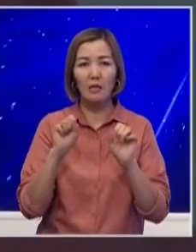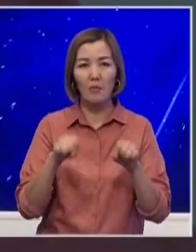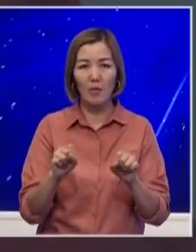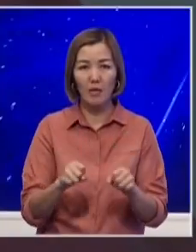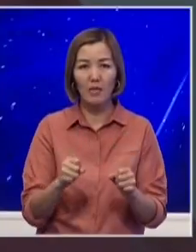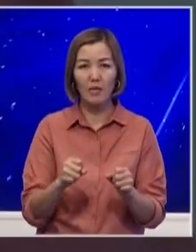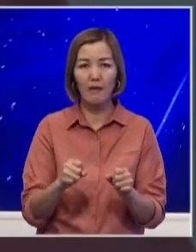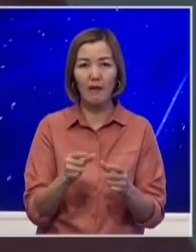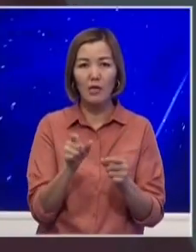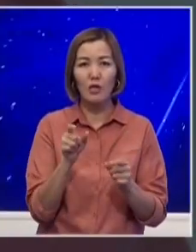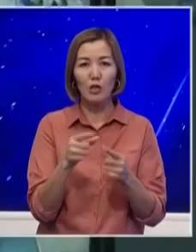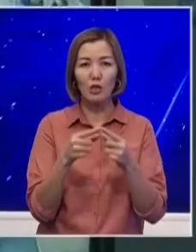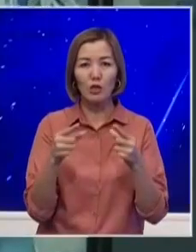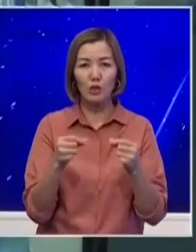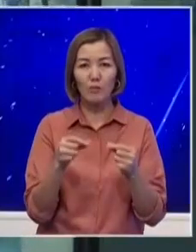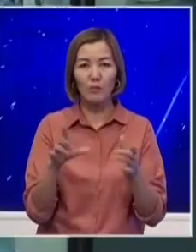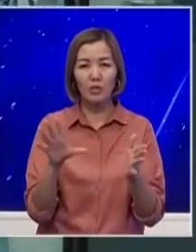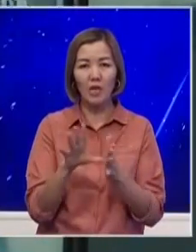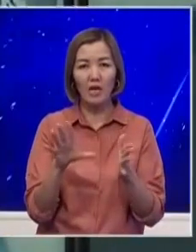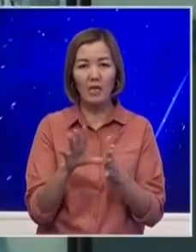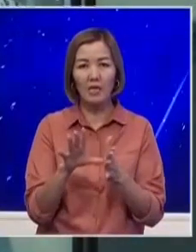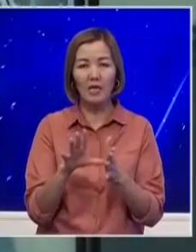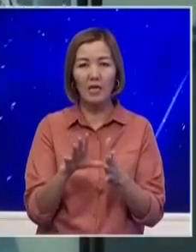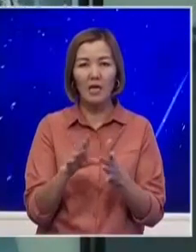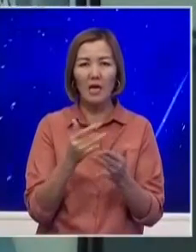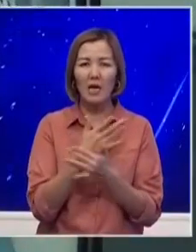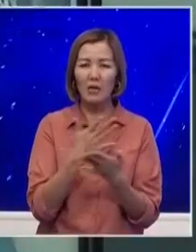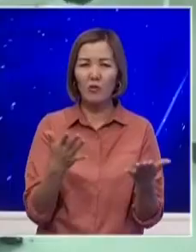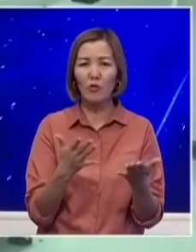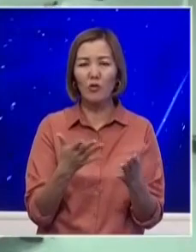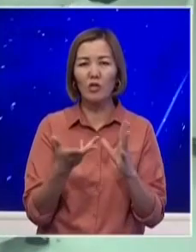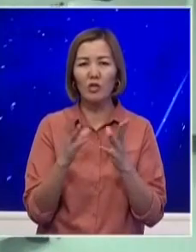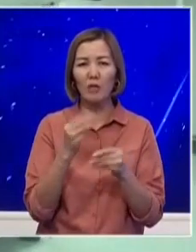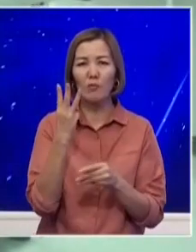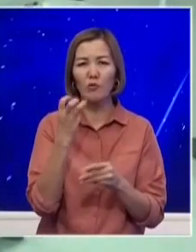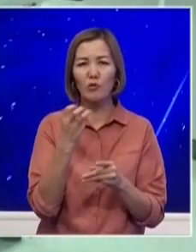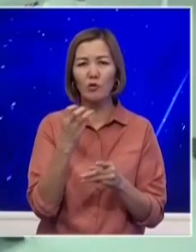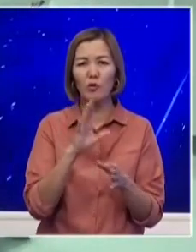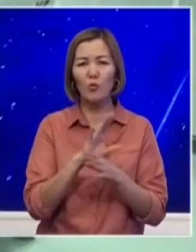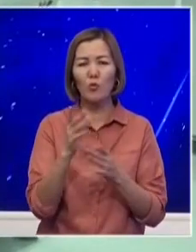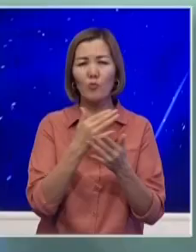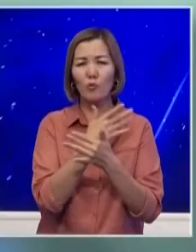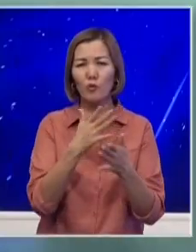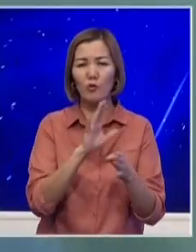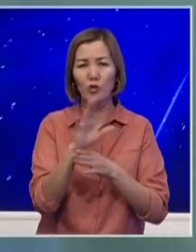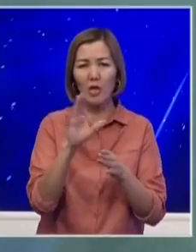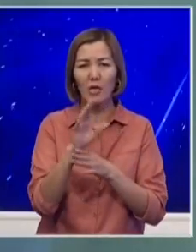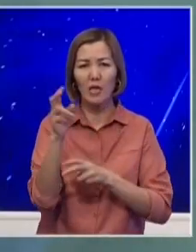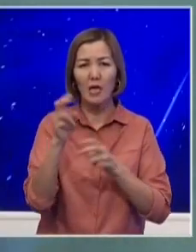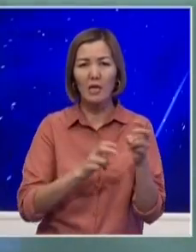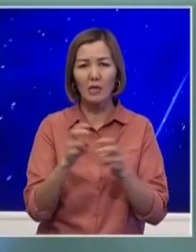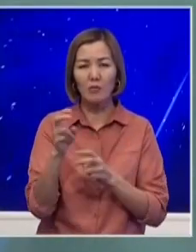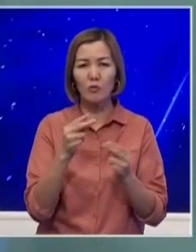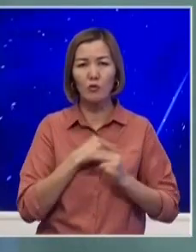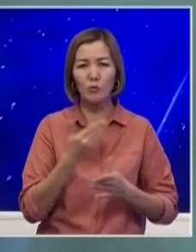арналған микрочиптермен қоса жарық ленталарын, шағын газ плиталары секілді жалпы саны 300-ге жуық өнім түрін шығарады. Кәсіпорын жұмысымен